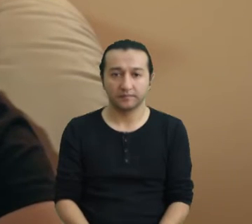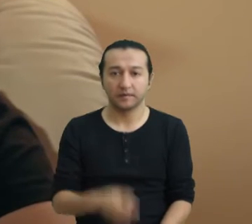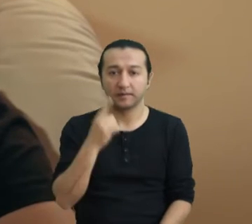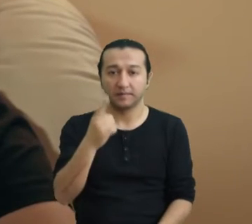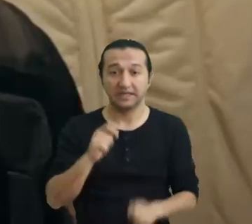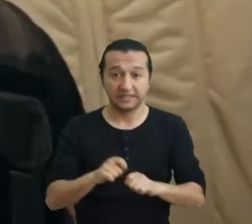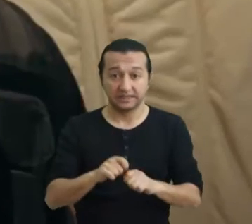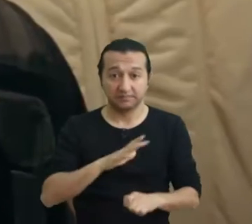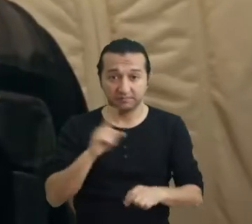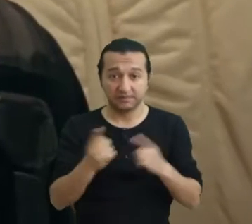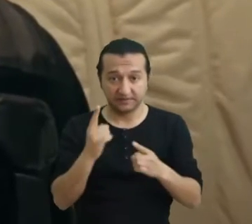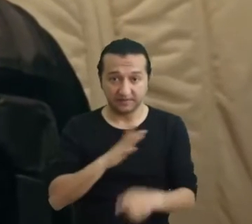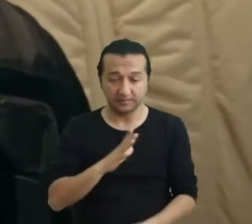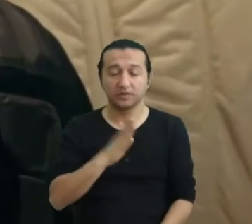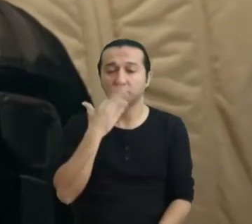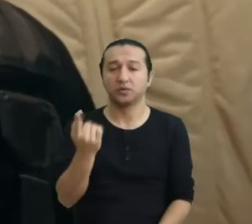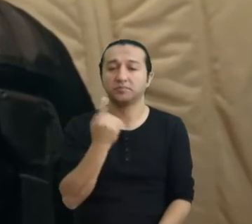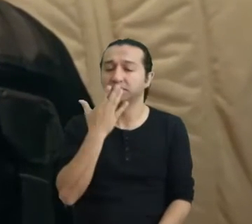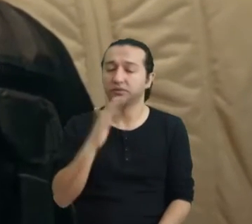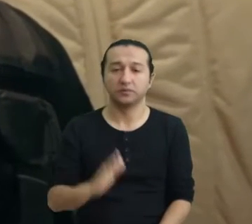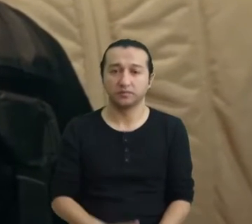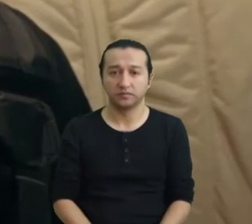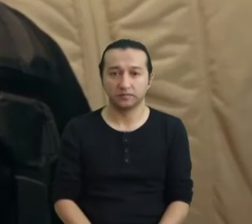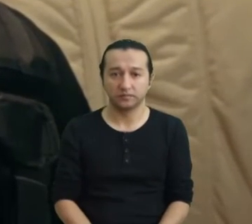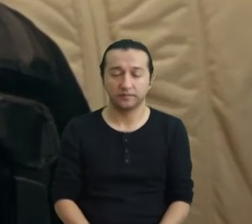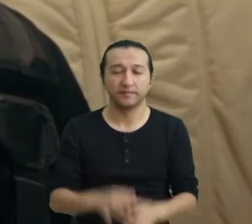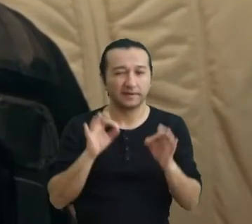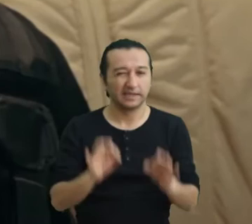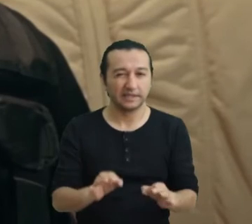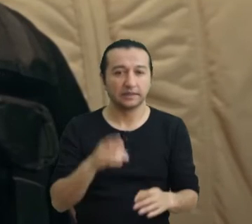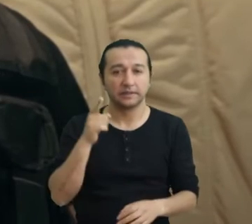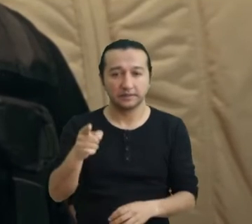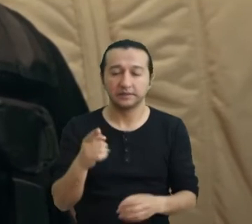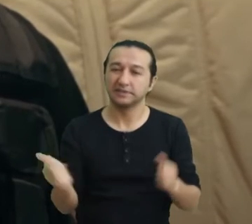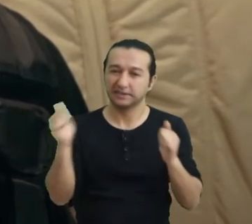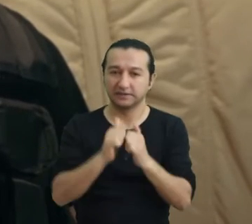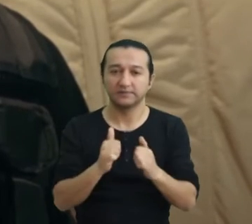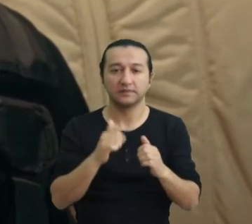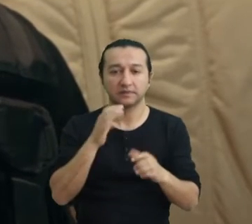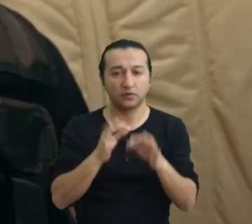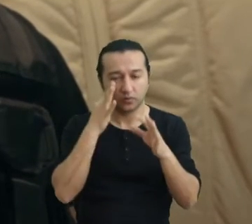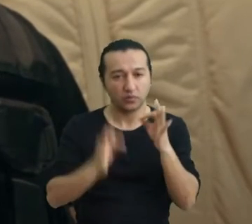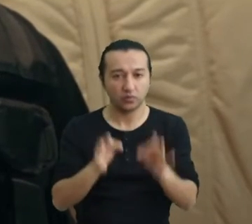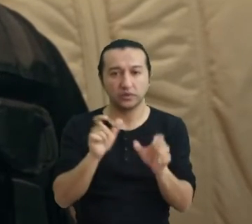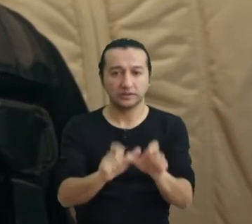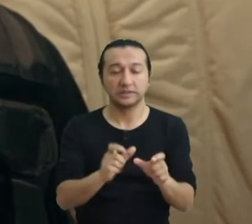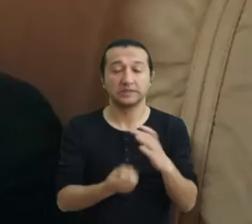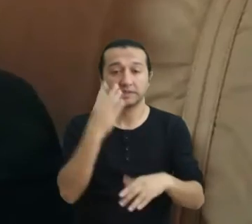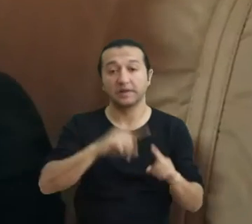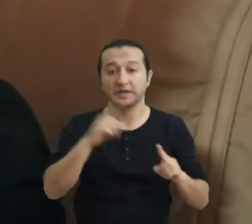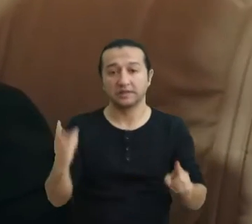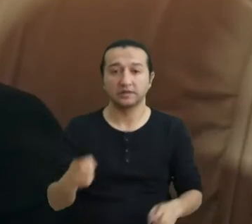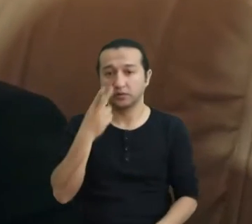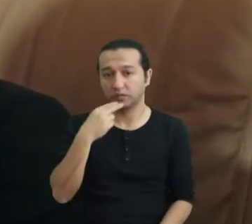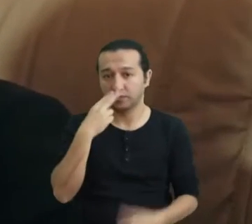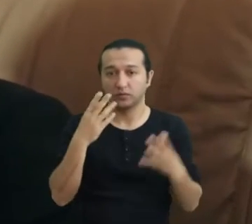Bir hareketlilik var mı? Henüz bir şey yok. Yine de devriyelerin sayısını 2 katına çıkardım. Herkes sabaha kadar ayakta.